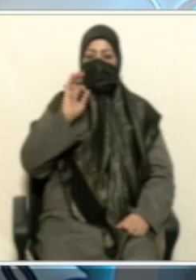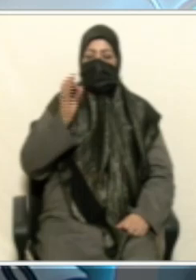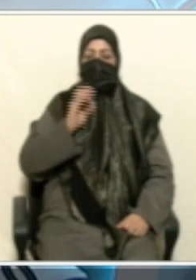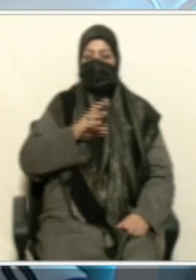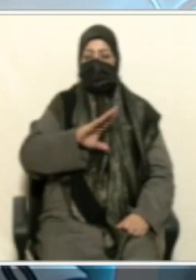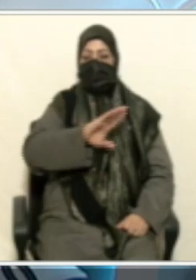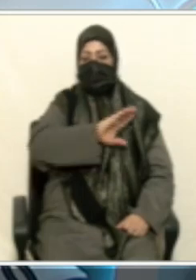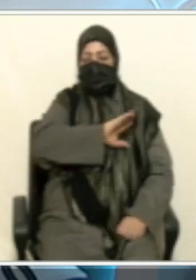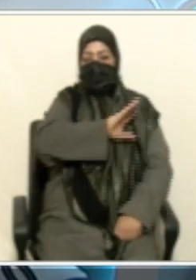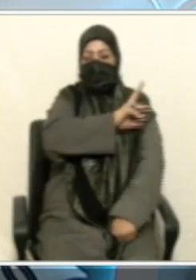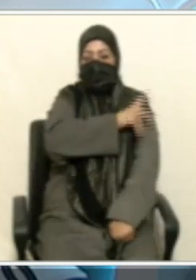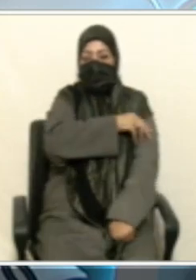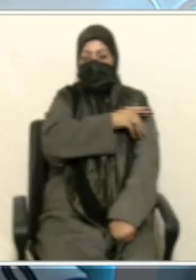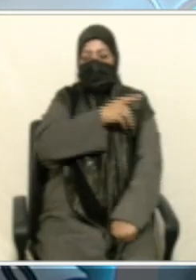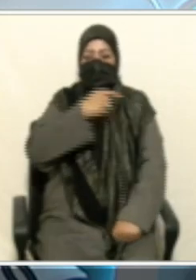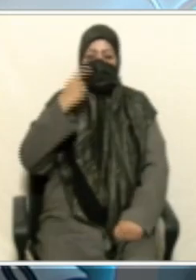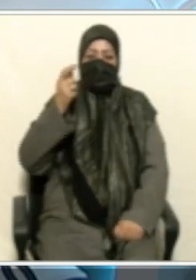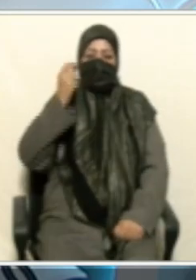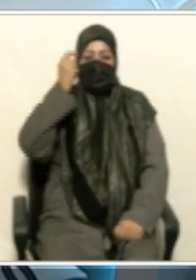الصهاينه وامريكا.